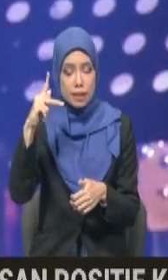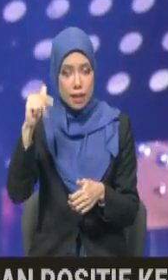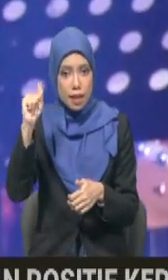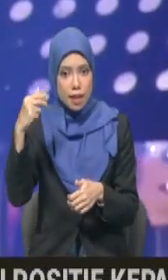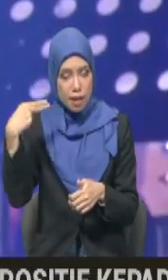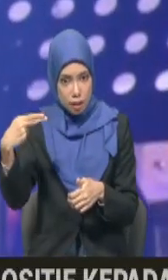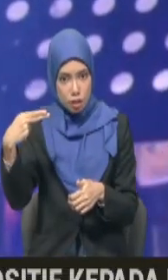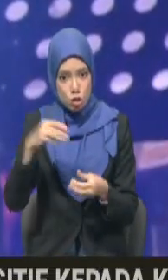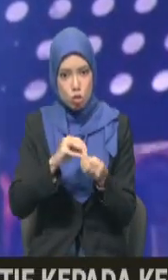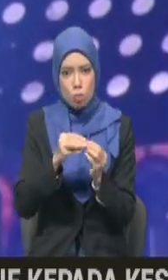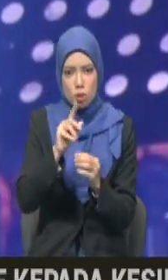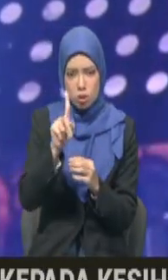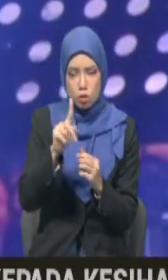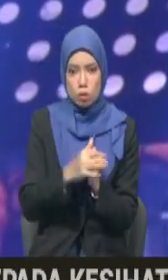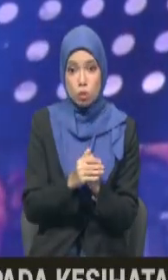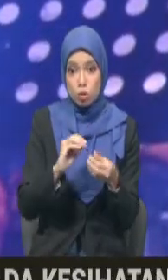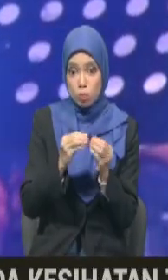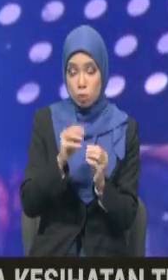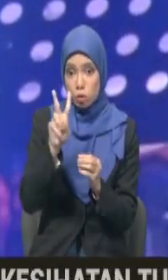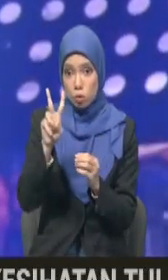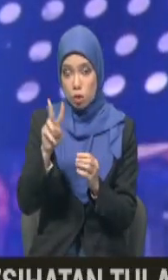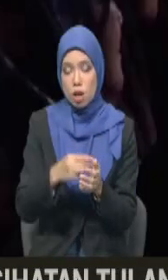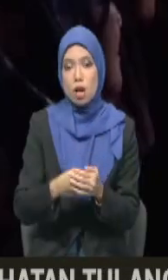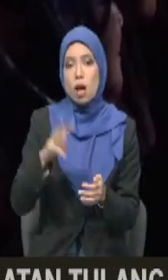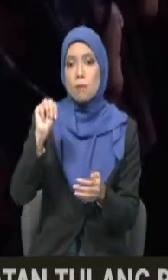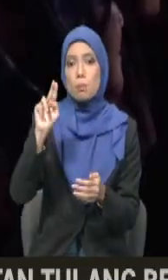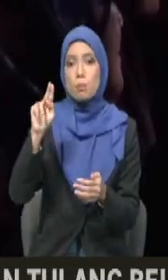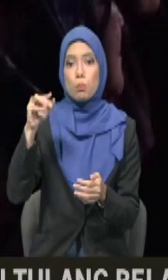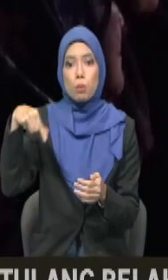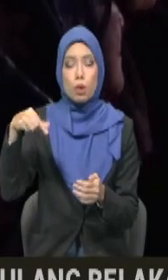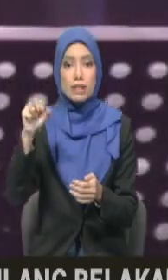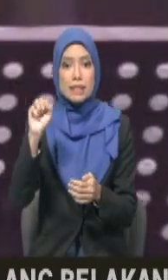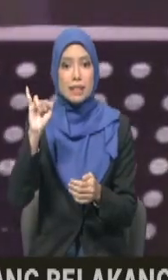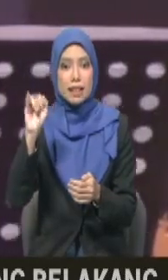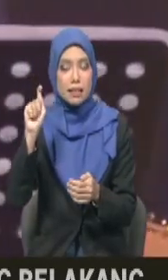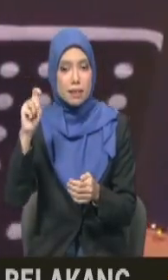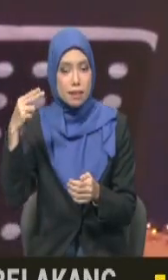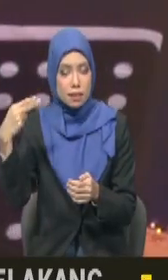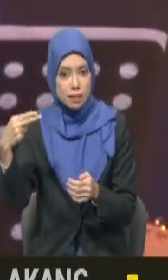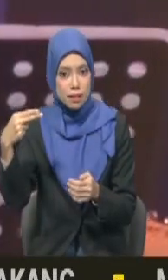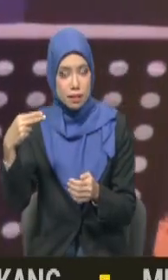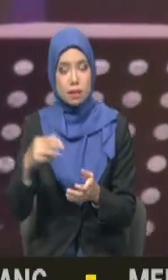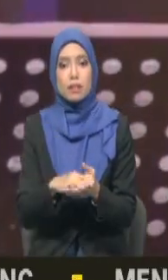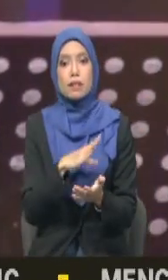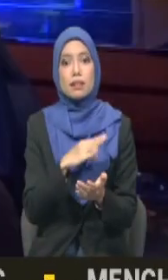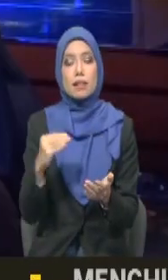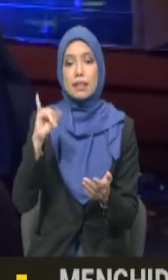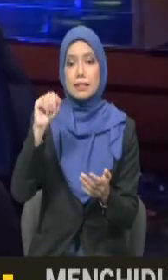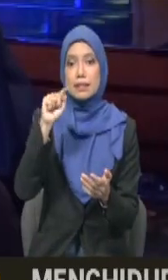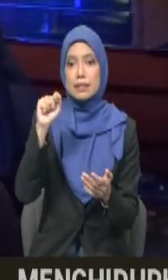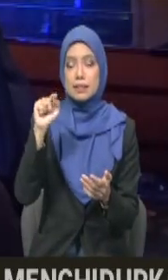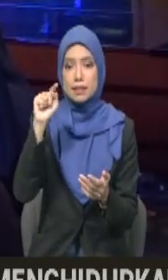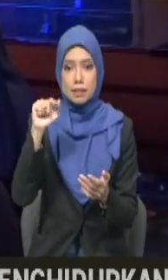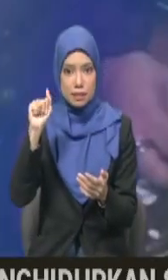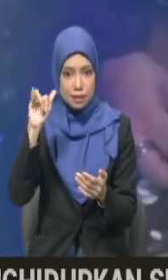zamri sementara naib juara Awang Abdul moksit bin Abdul Hadi dayang Nor izian Humairah binti Mohammad